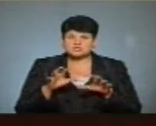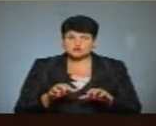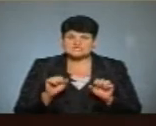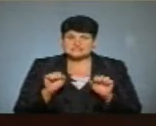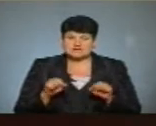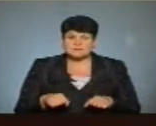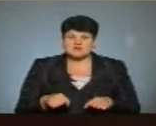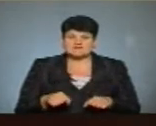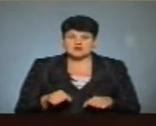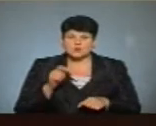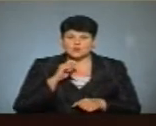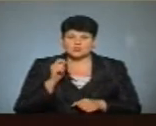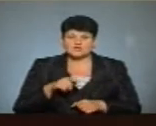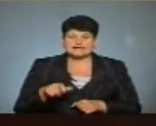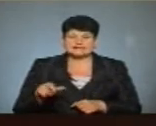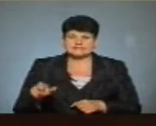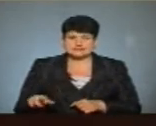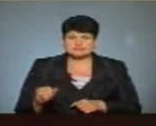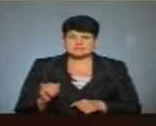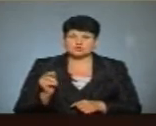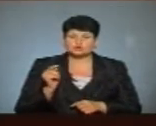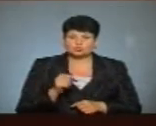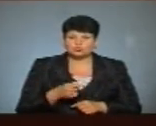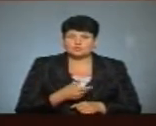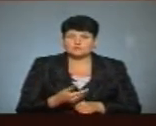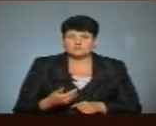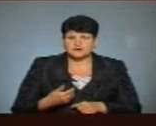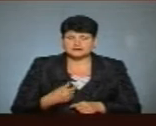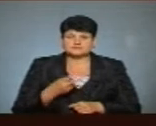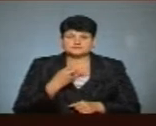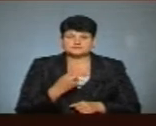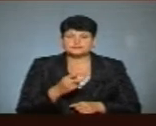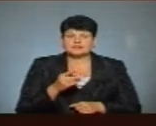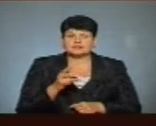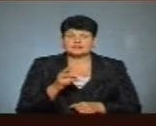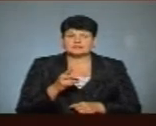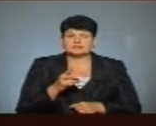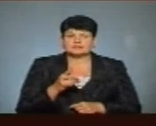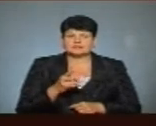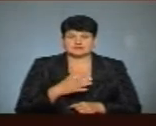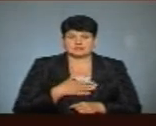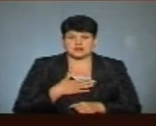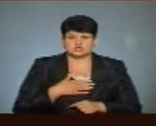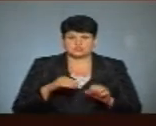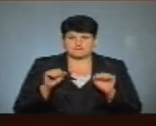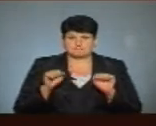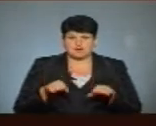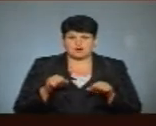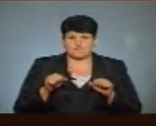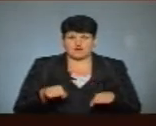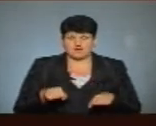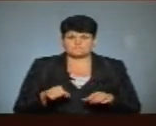саме українців. І тому ми, виходячи з наших прав